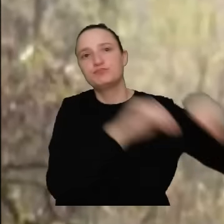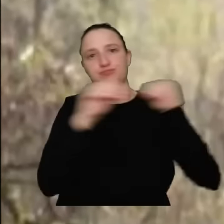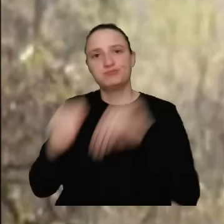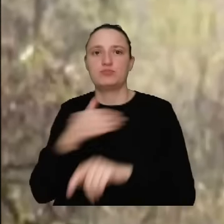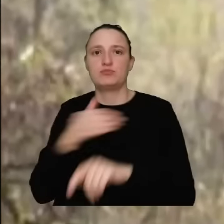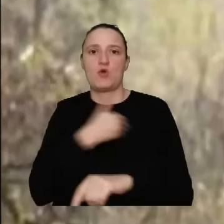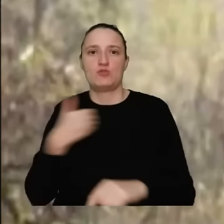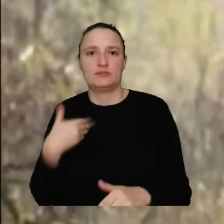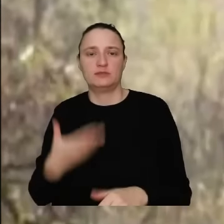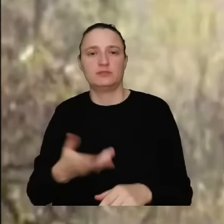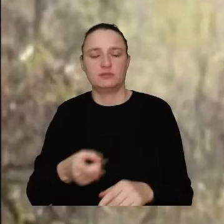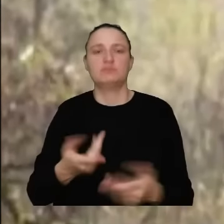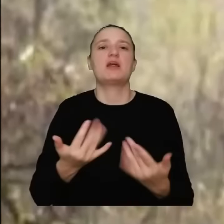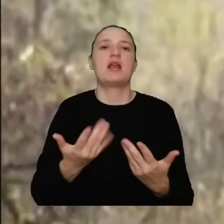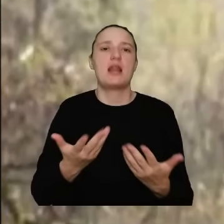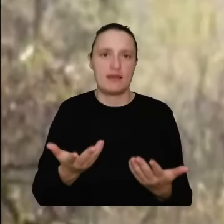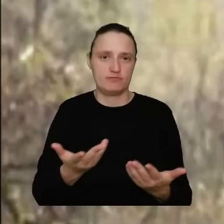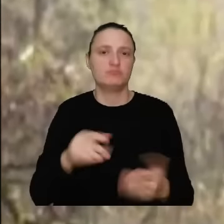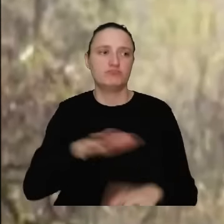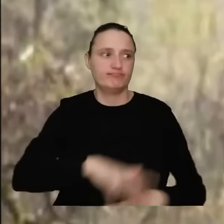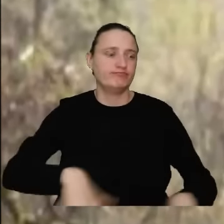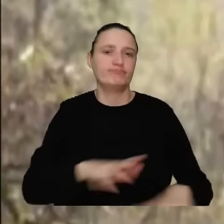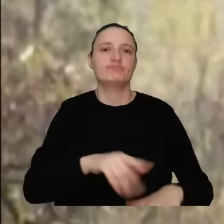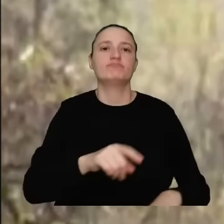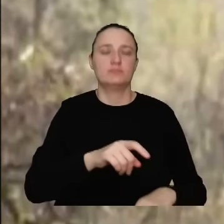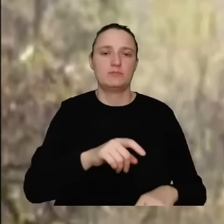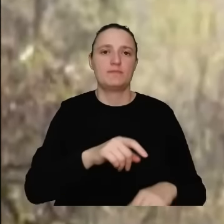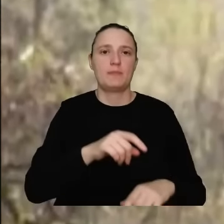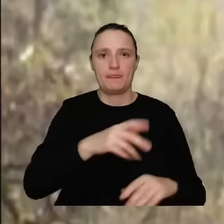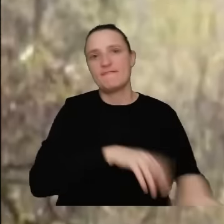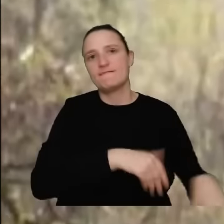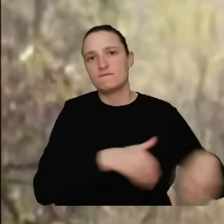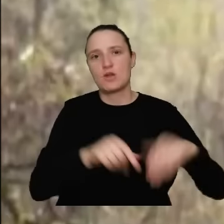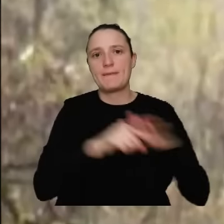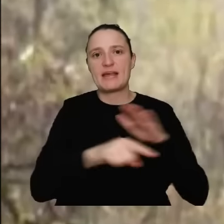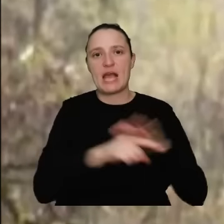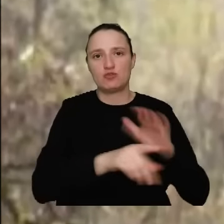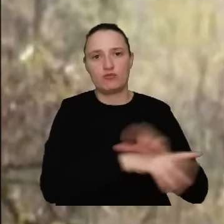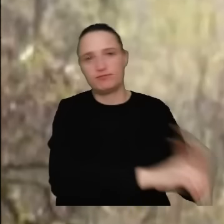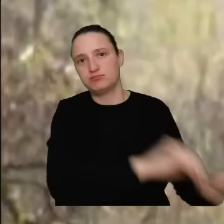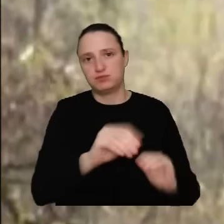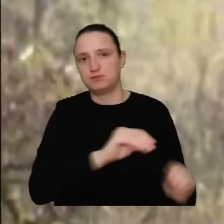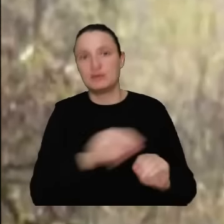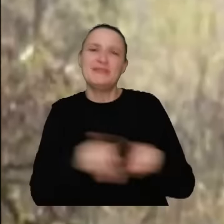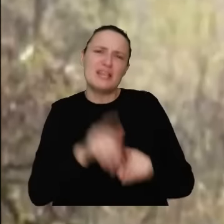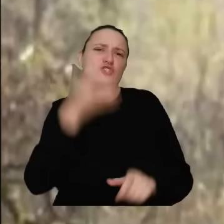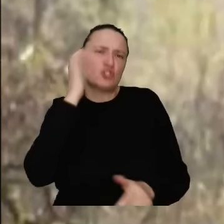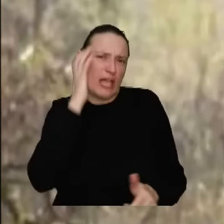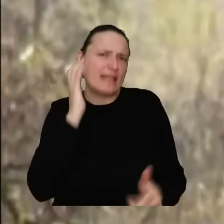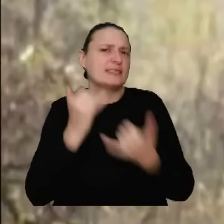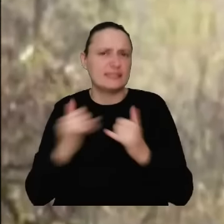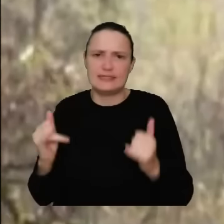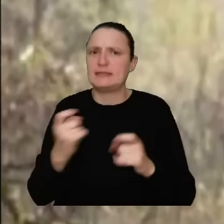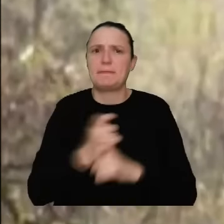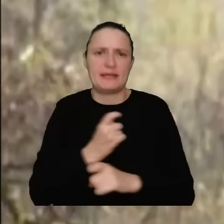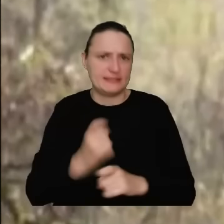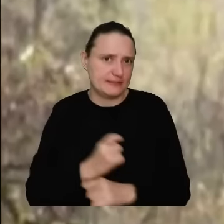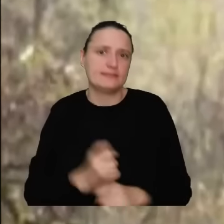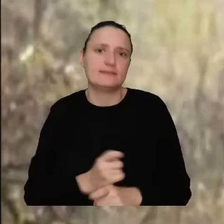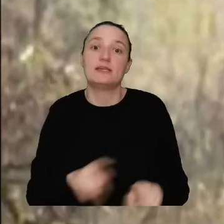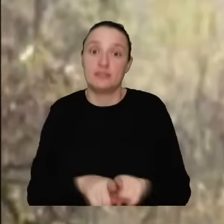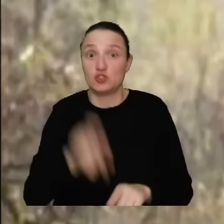legalnie wypchnięć migrantów z Niemiec do Polski, ale także przyszliśmy do Czech, do innych państw. Również Niemcy